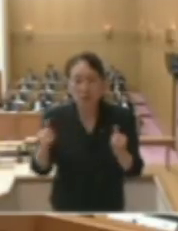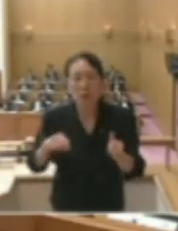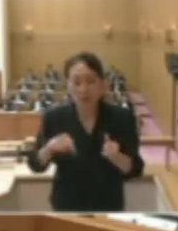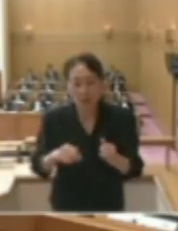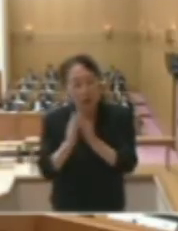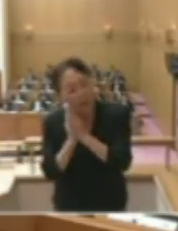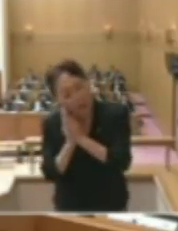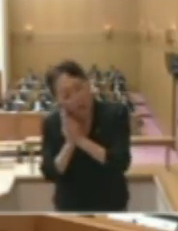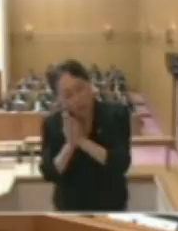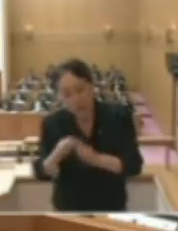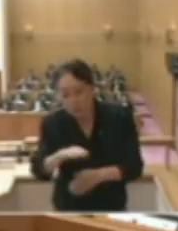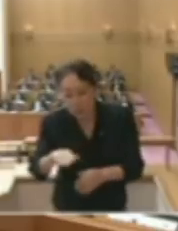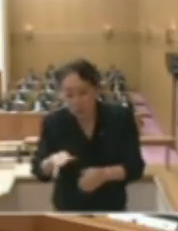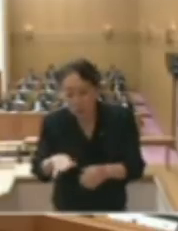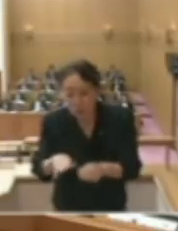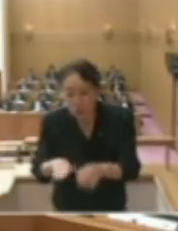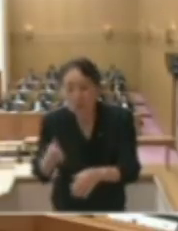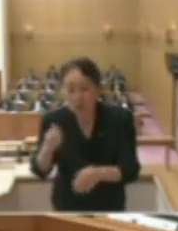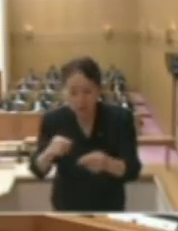か。二つ目、